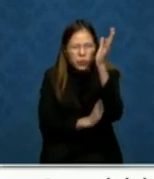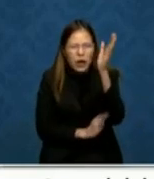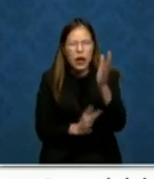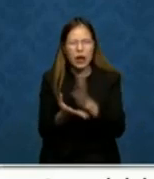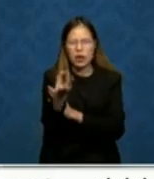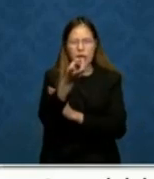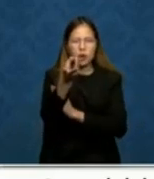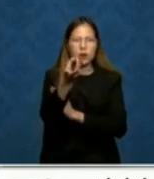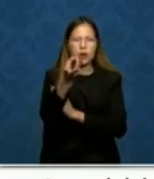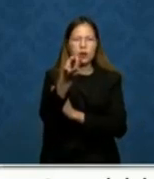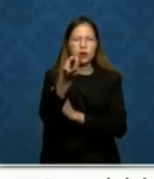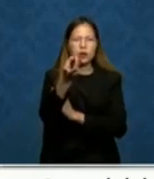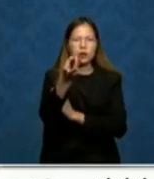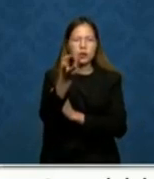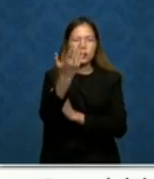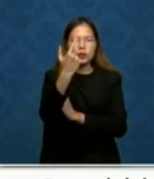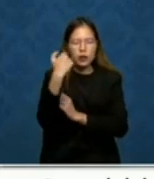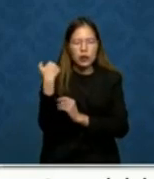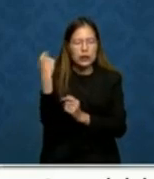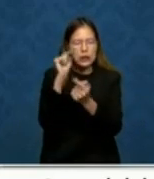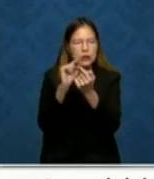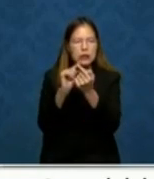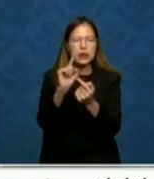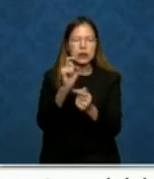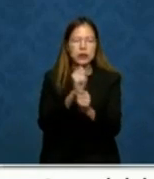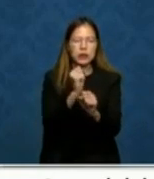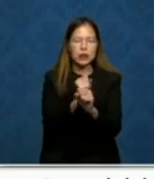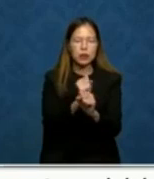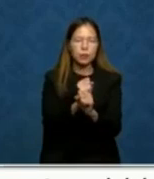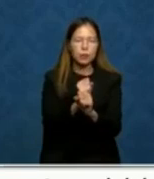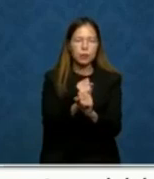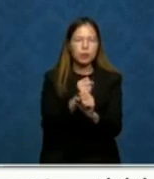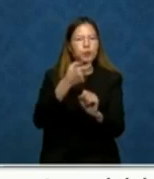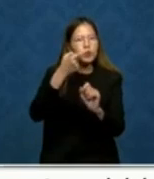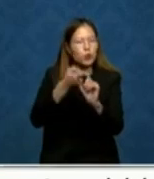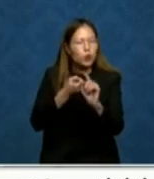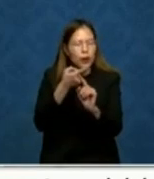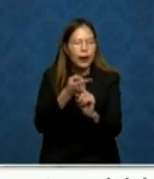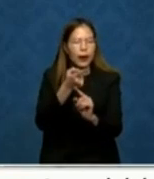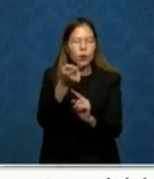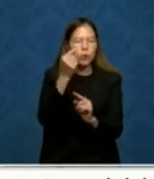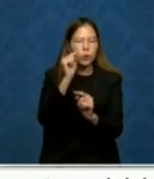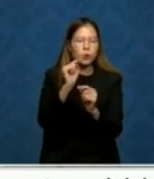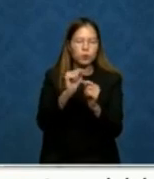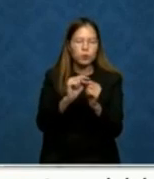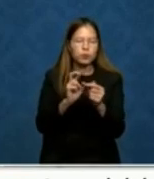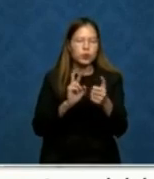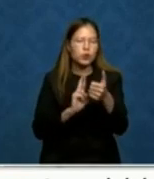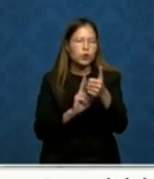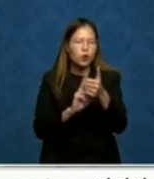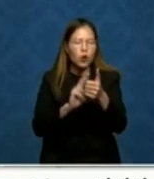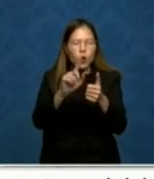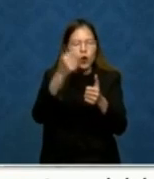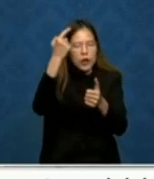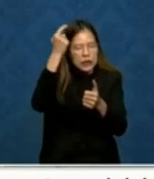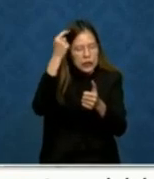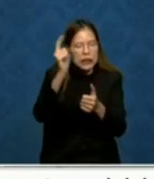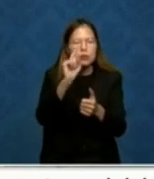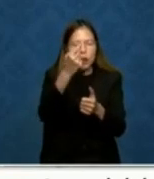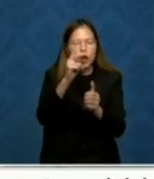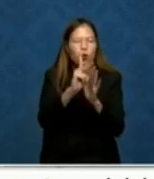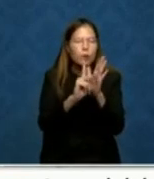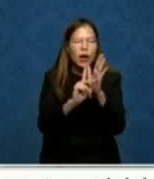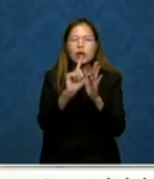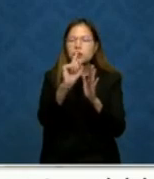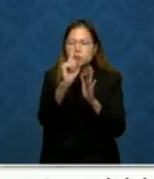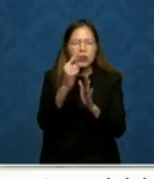อยเกินไปผมคิดว่ามาตรการชั่วคราวเนี่ยอยากจะให้ท่านลองไปคิดนวัตกรรมทางกฎหมายใหม่ว่าเราไม่ต้องร